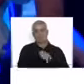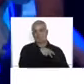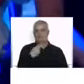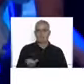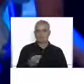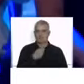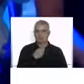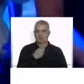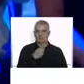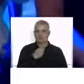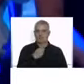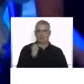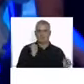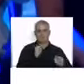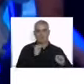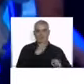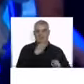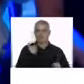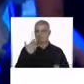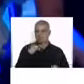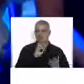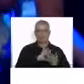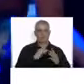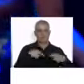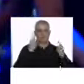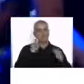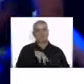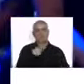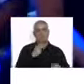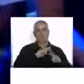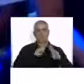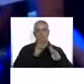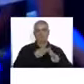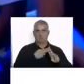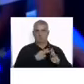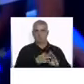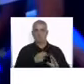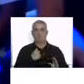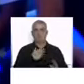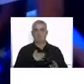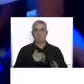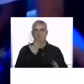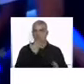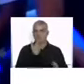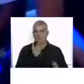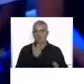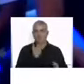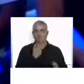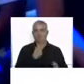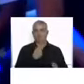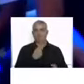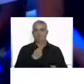בן, והייתי פה ביום האפילפסיה הבינלאומי. אז אני רוצה לספר